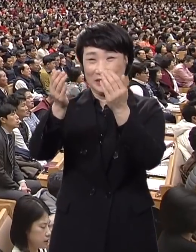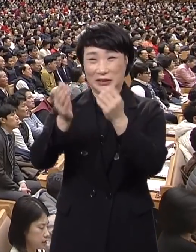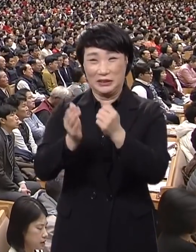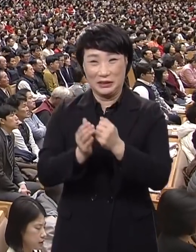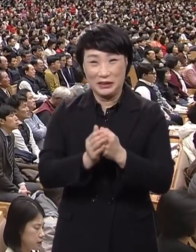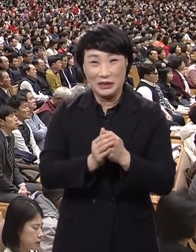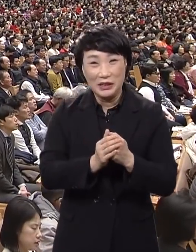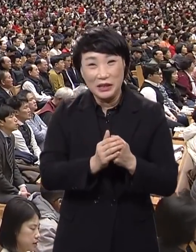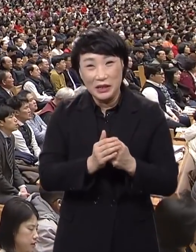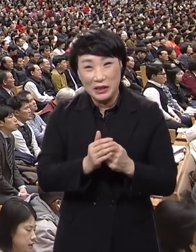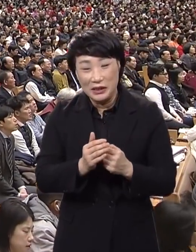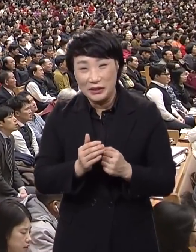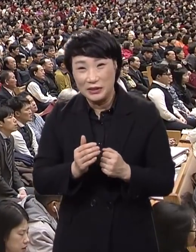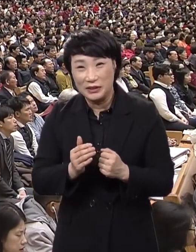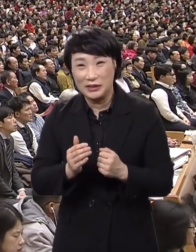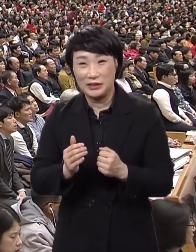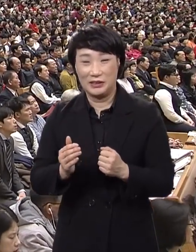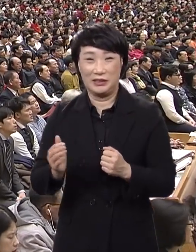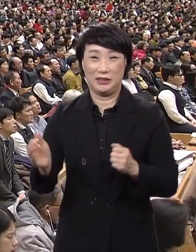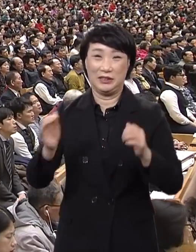드리리.